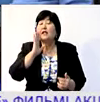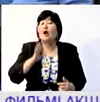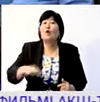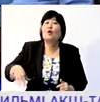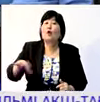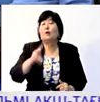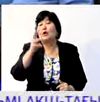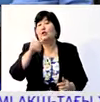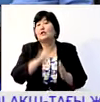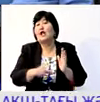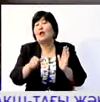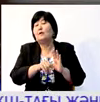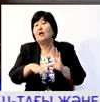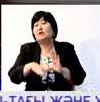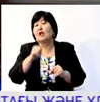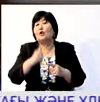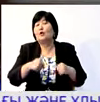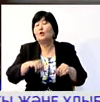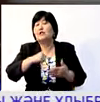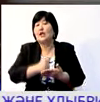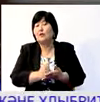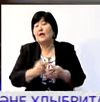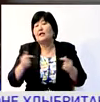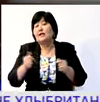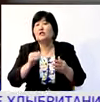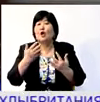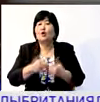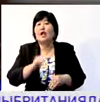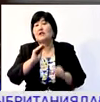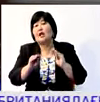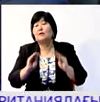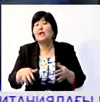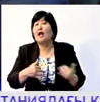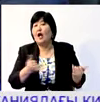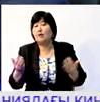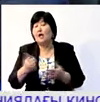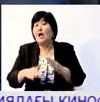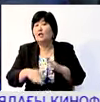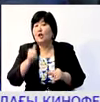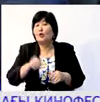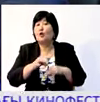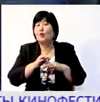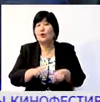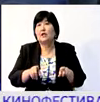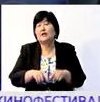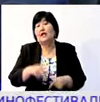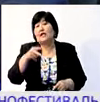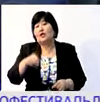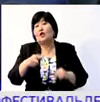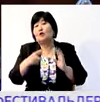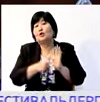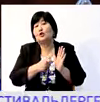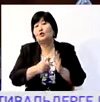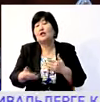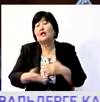аумағында 366 сайлау учаскесі белгіленіп, тиісті құрал жабдықтармен қамтамасыз етілді. Сайлауды өткізуге 2700-ге